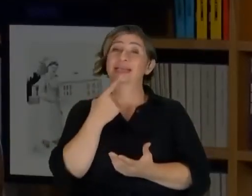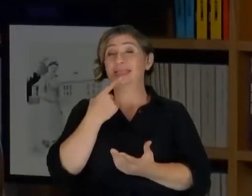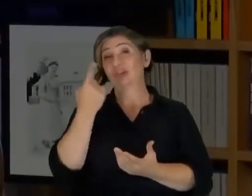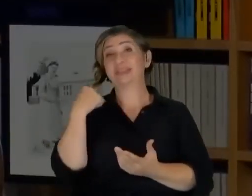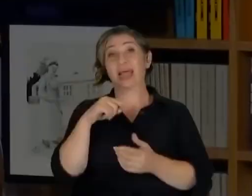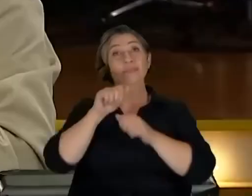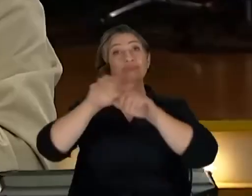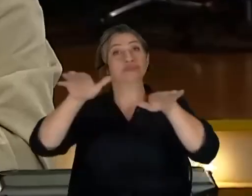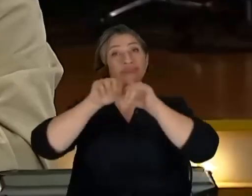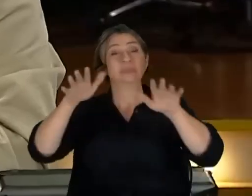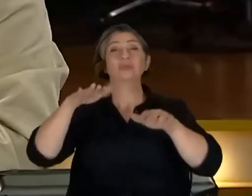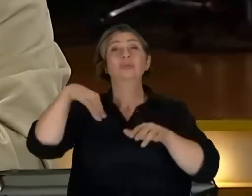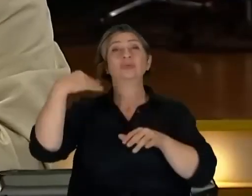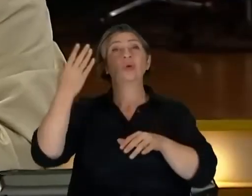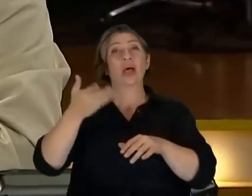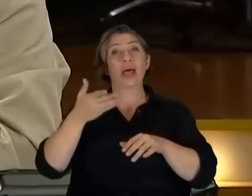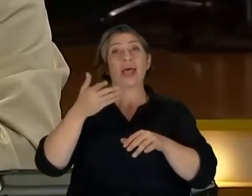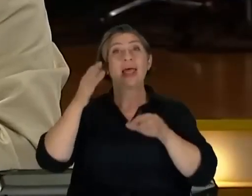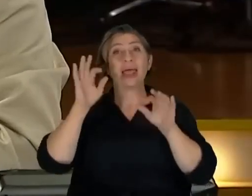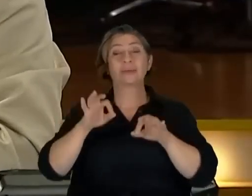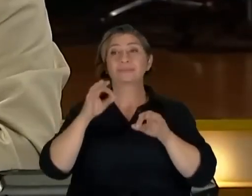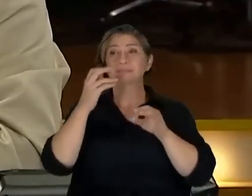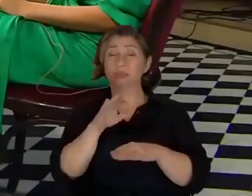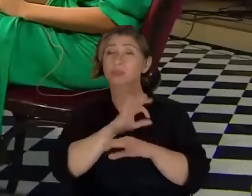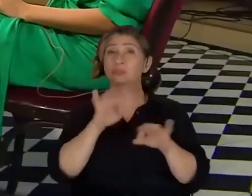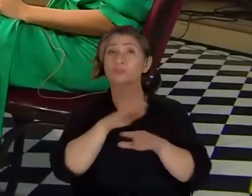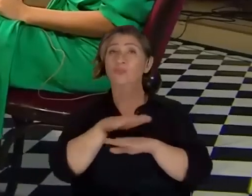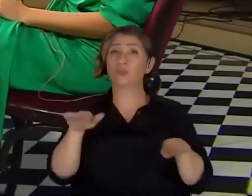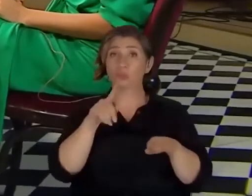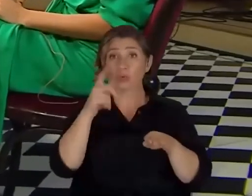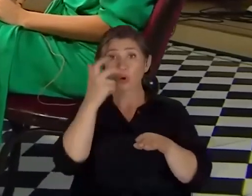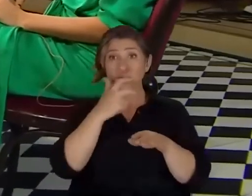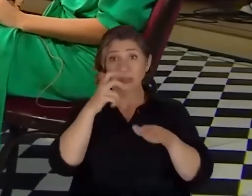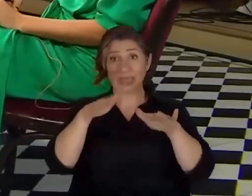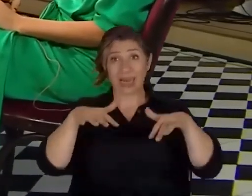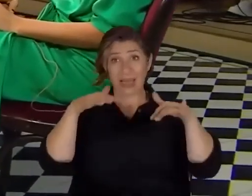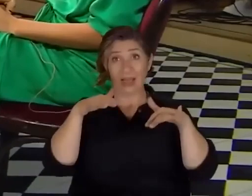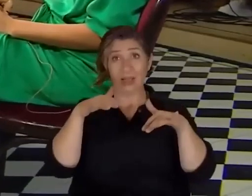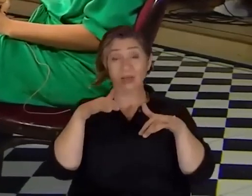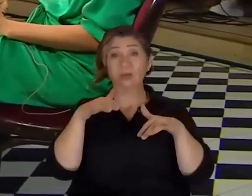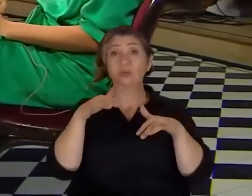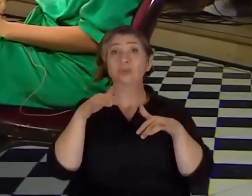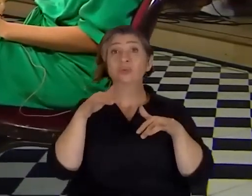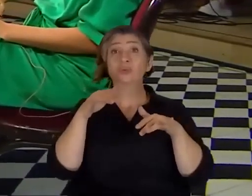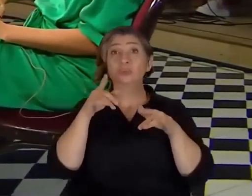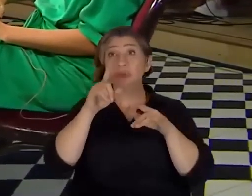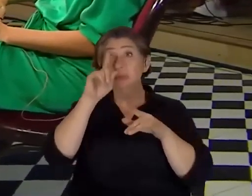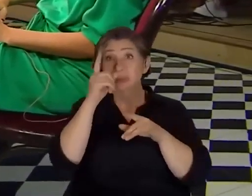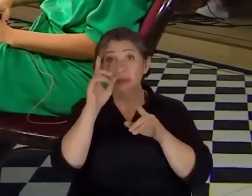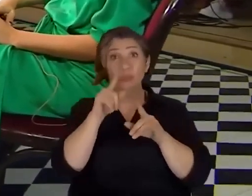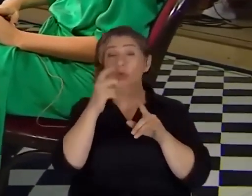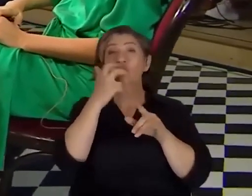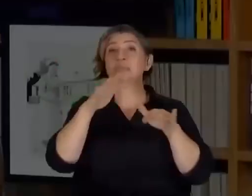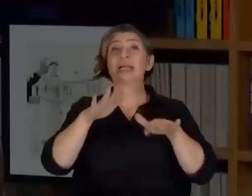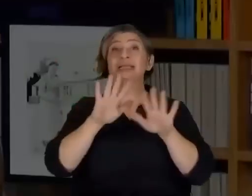Geçen sene. Sonra da hep zaten sahnedeyiz. Hep bu sold konserle. Out. Hep sold out. Bu konserle sold out musun? Bu